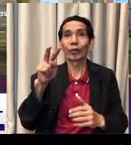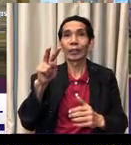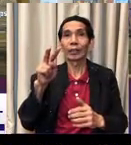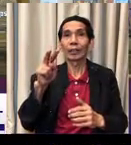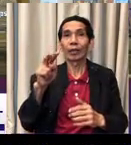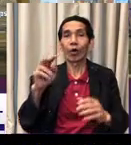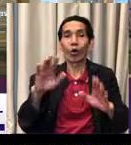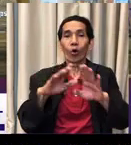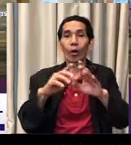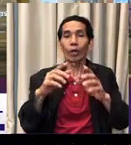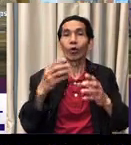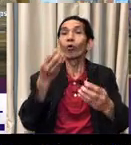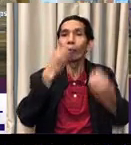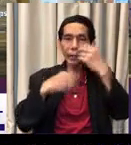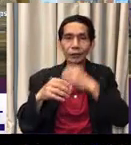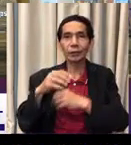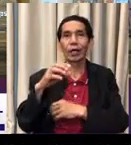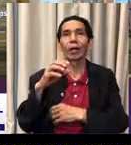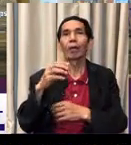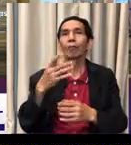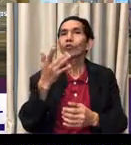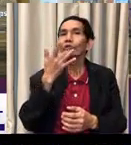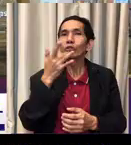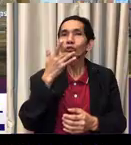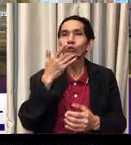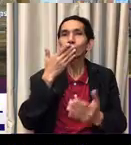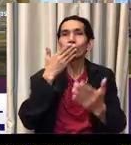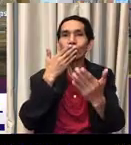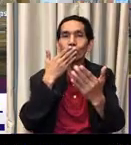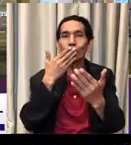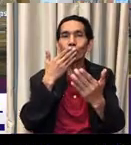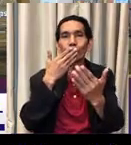Opinion eh. Kumain po kayo doon. Napakasarap po.